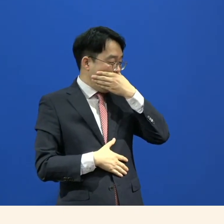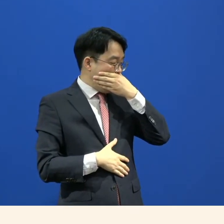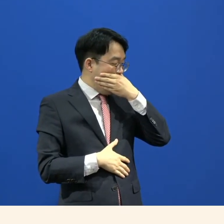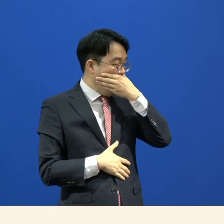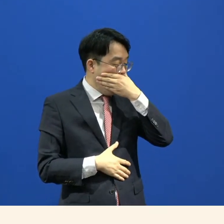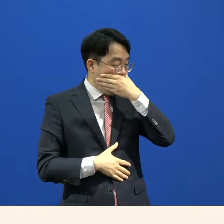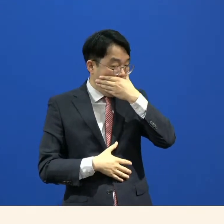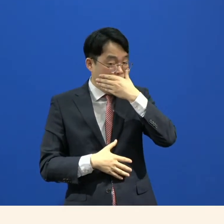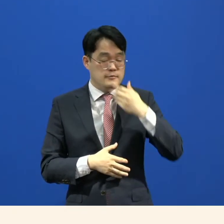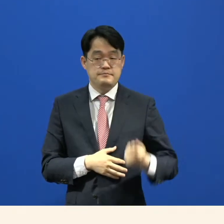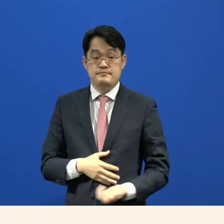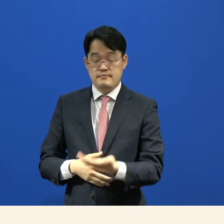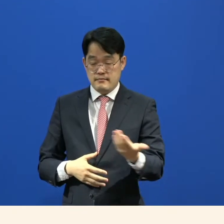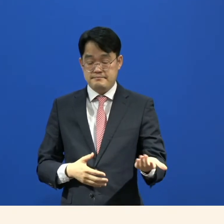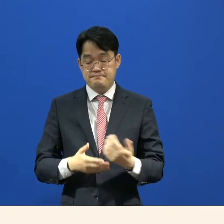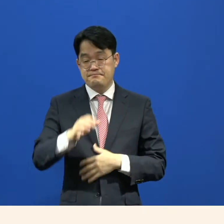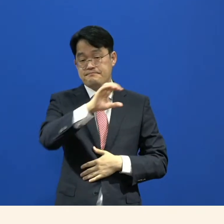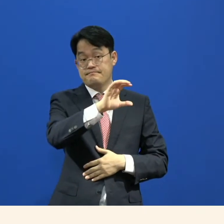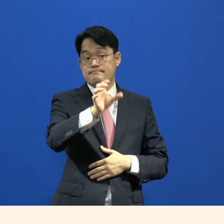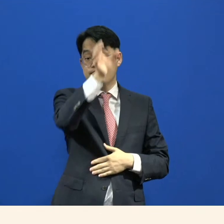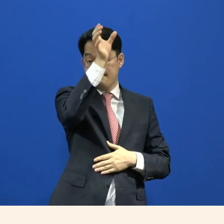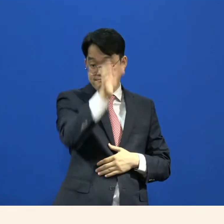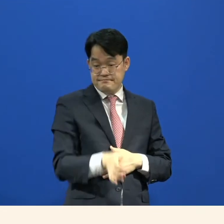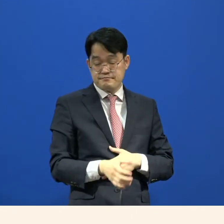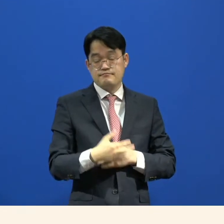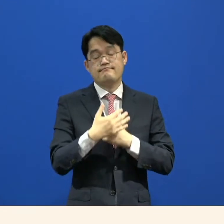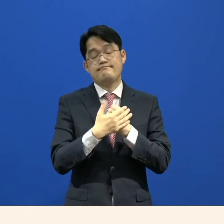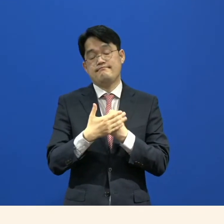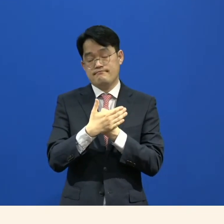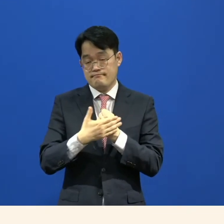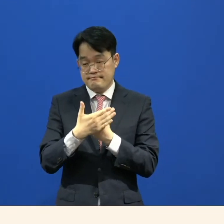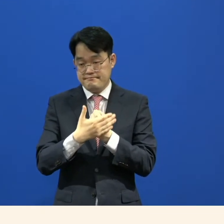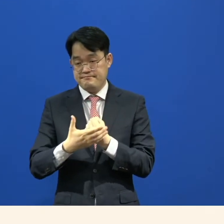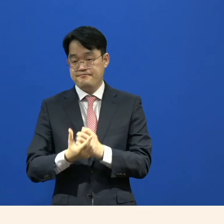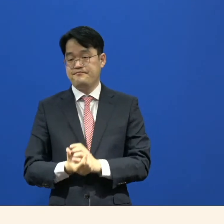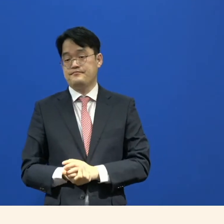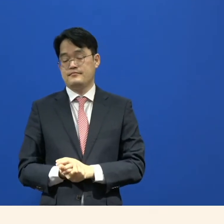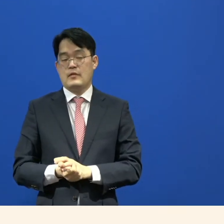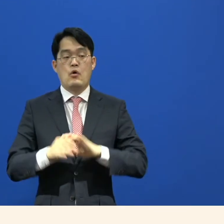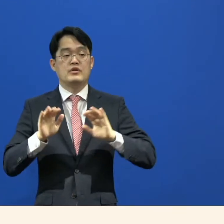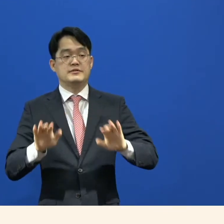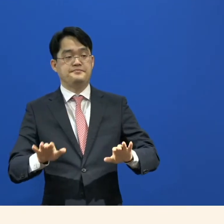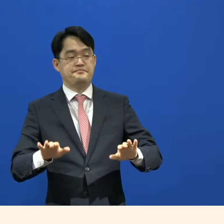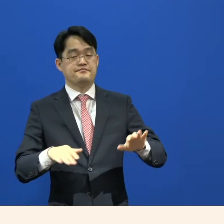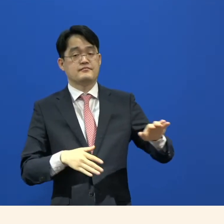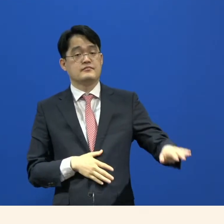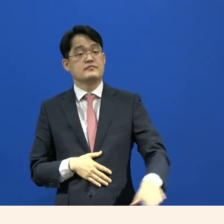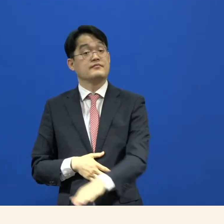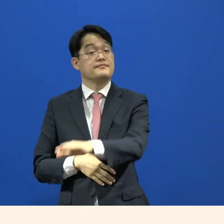여러분, 이 십자가의 은혜가 오늘